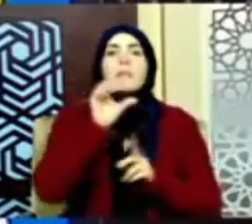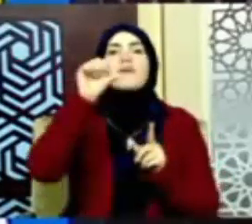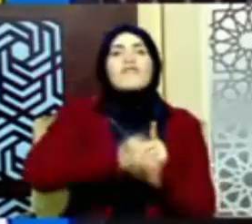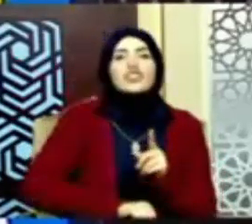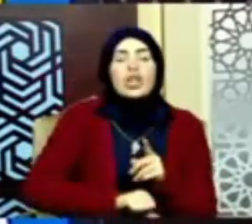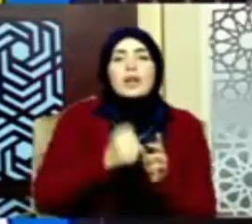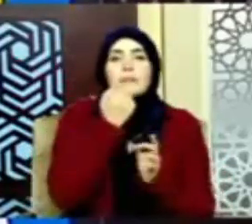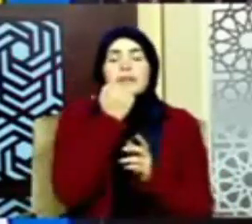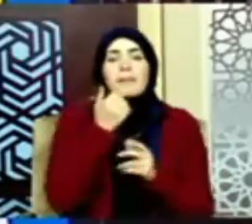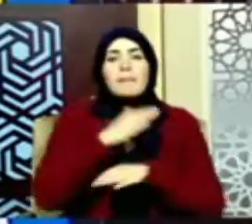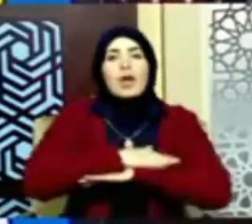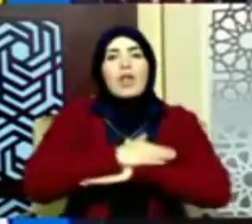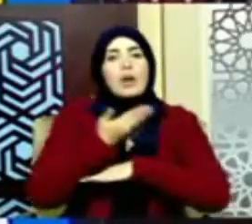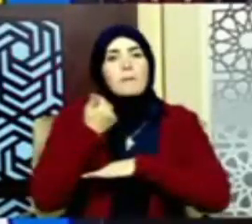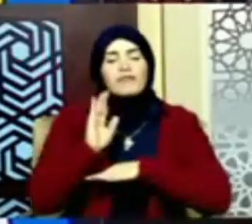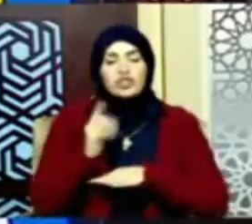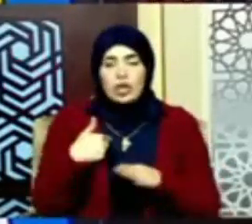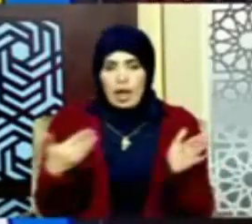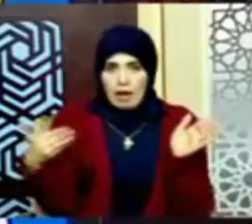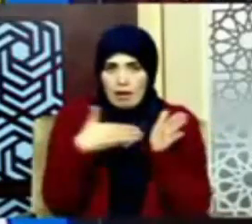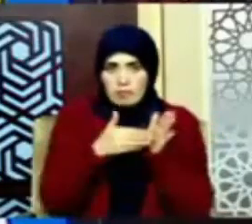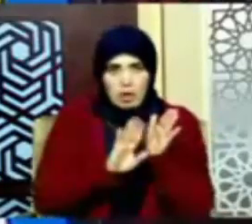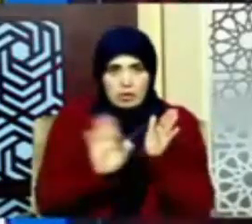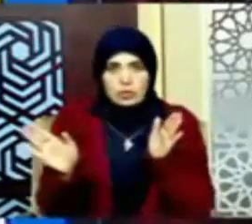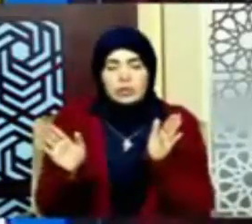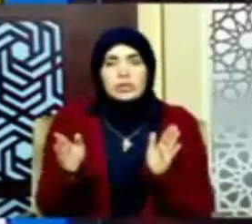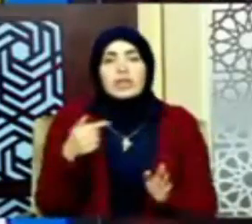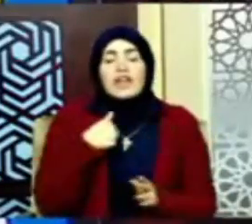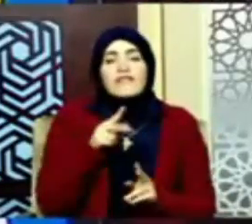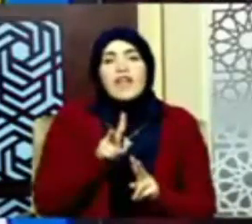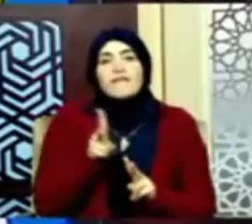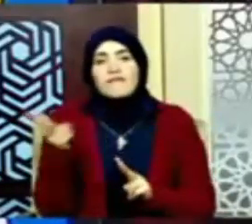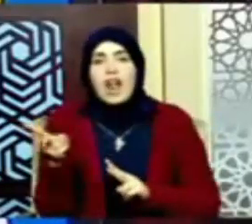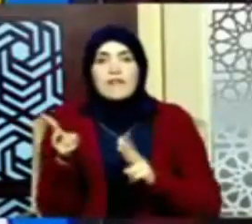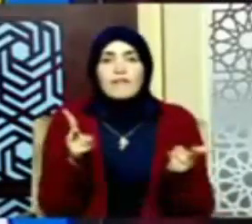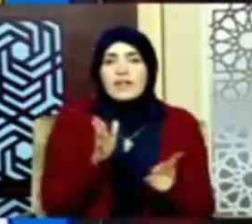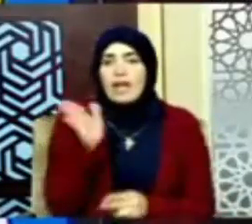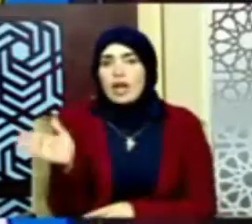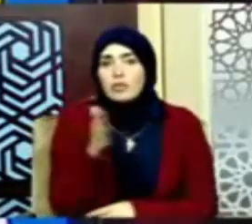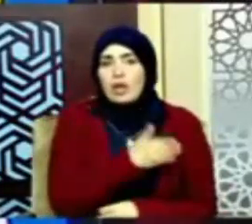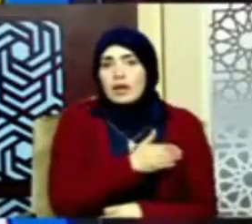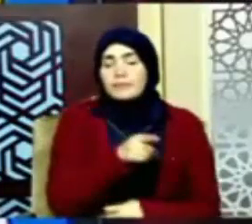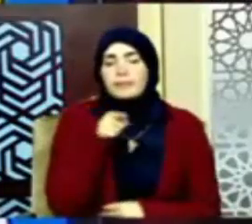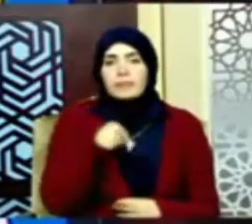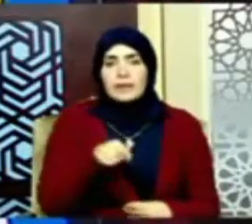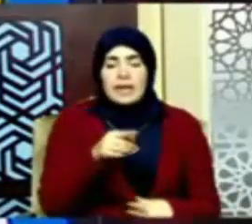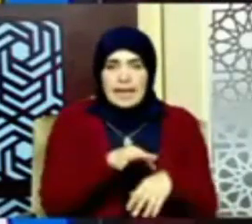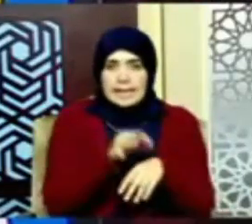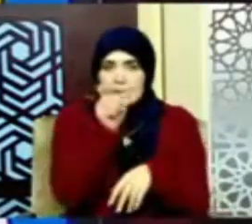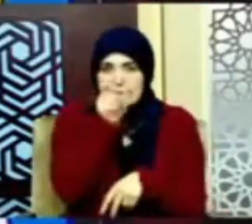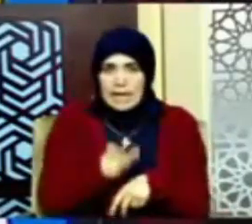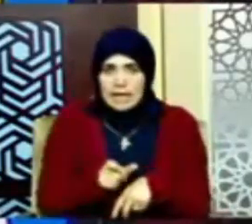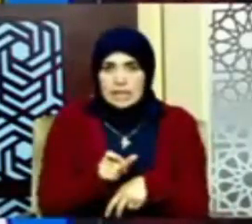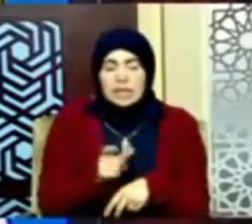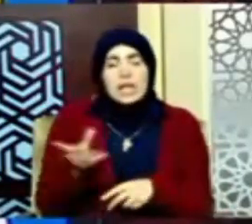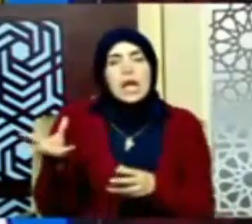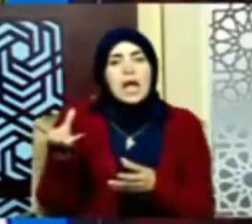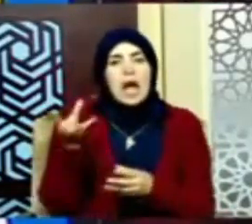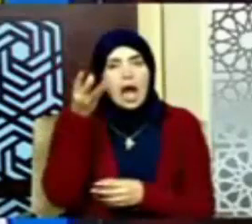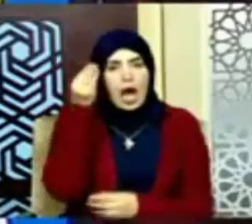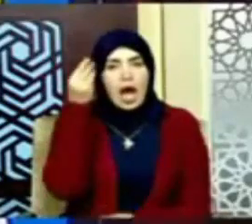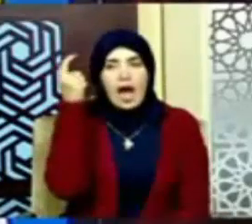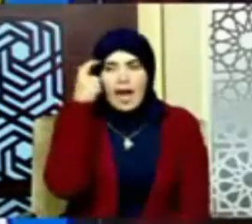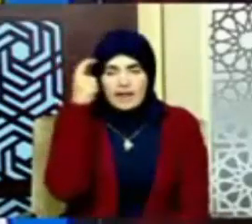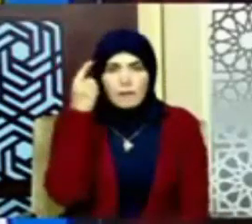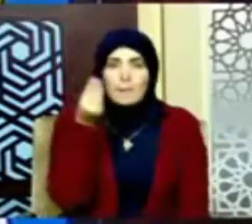ما أختم به، فرق بين إنسان ألم ببعض الأمور البسيطة وعاف بعض